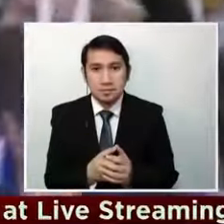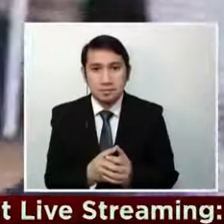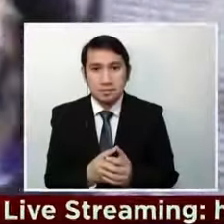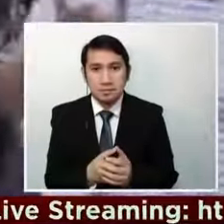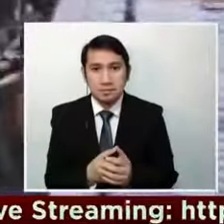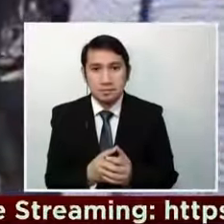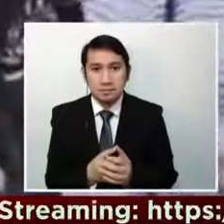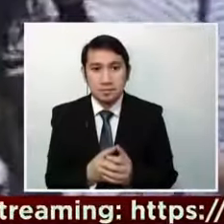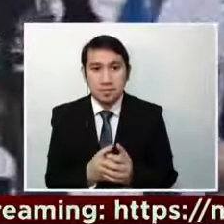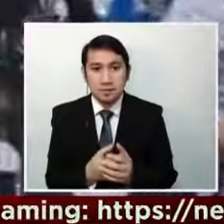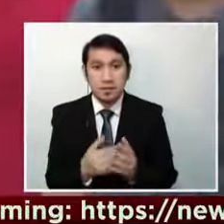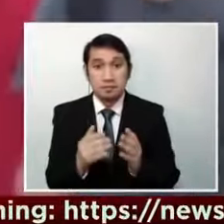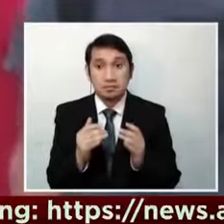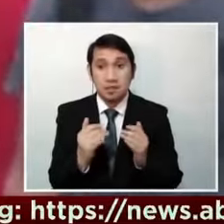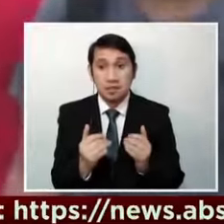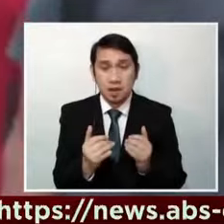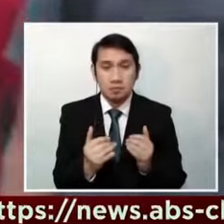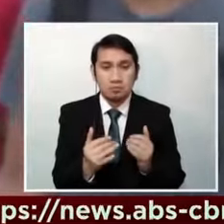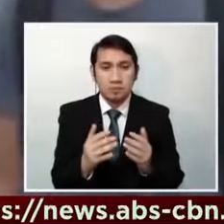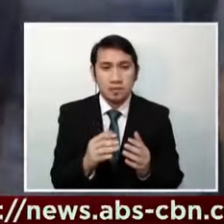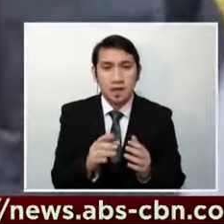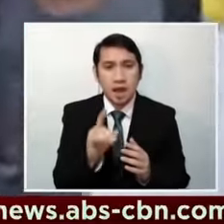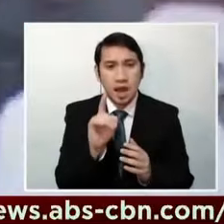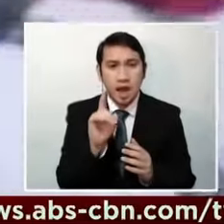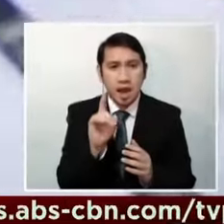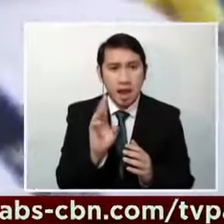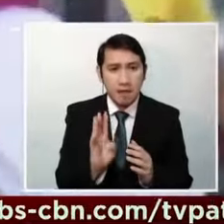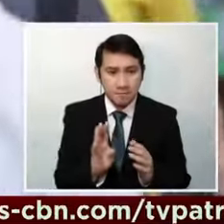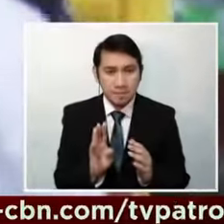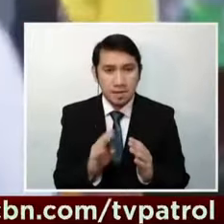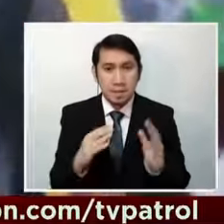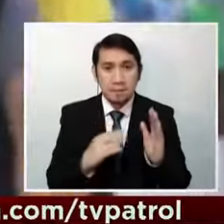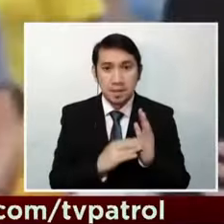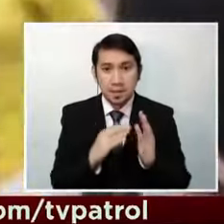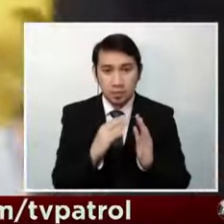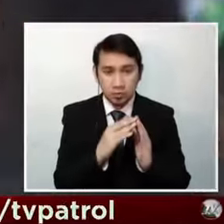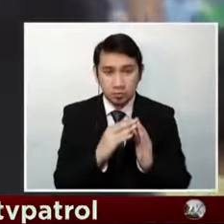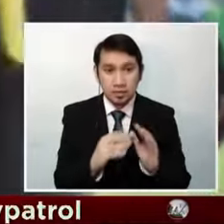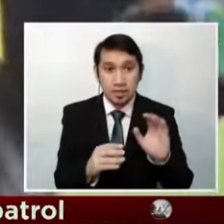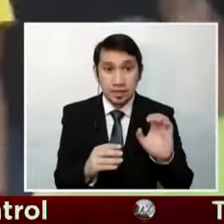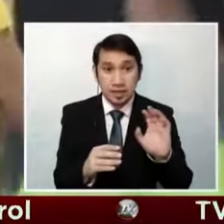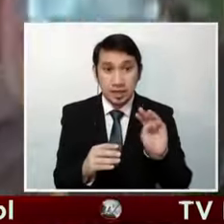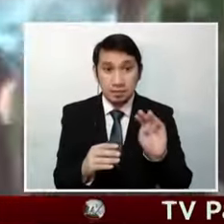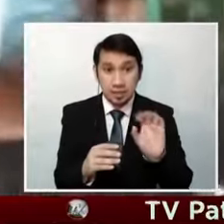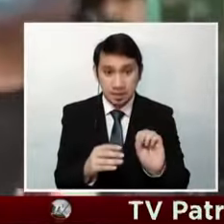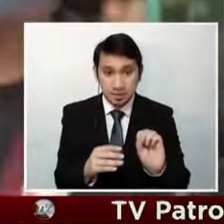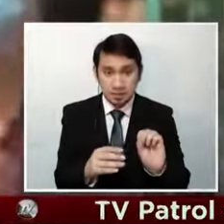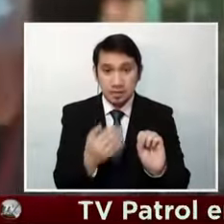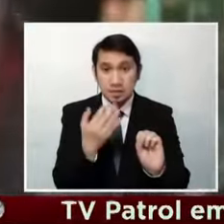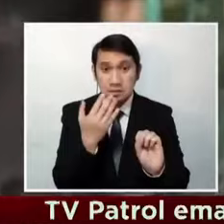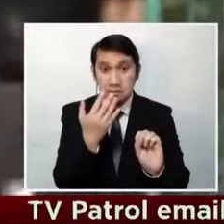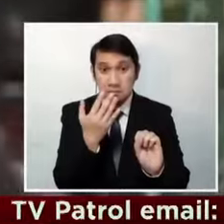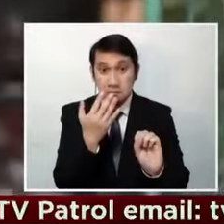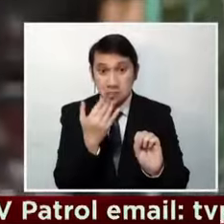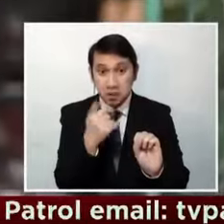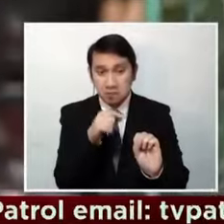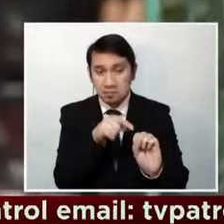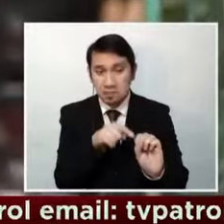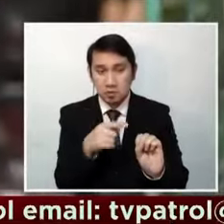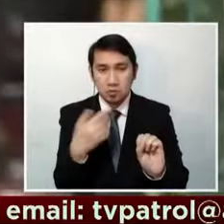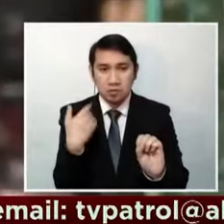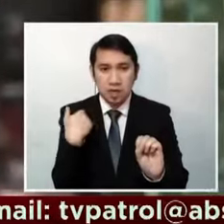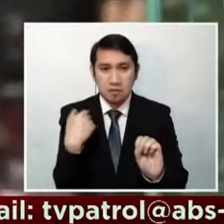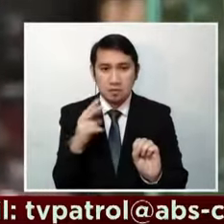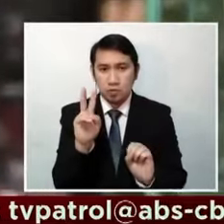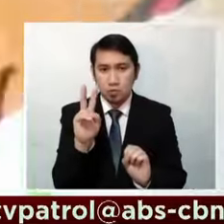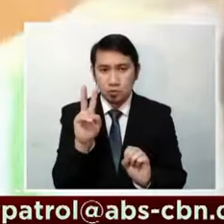Nalugi ng hindi bababa sa kalahating bilyong piso ang local manufacturer na EMS matapos itong mapilitang ibenta ng 2 piso